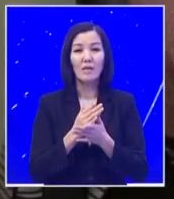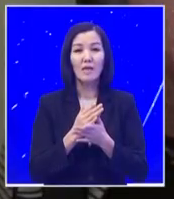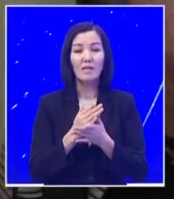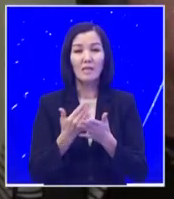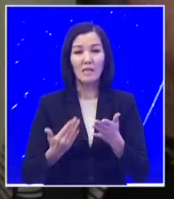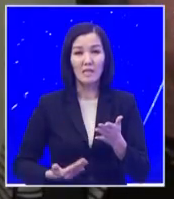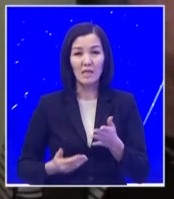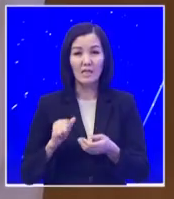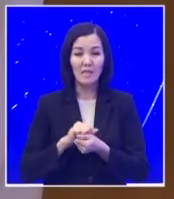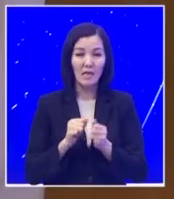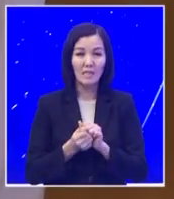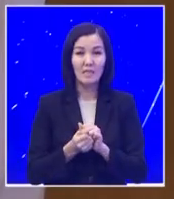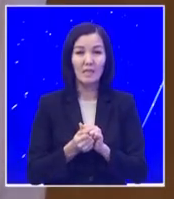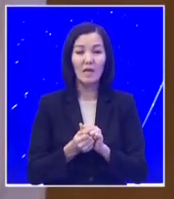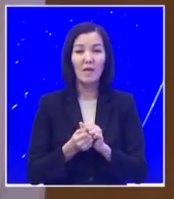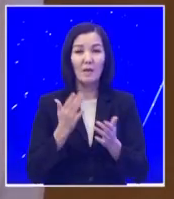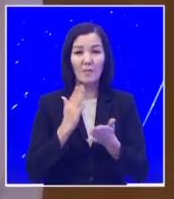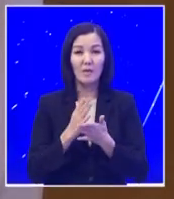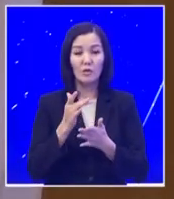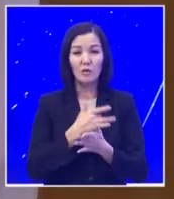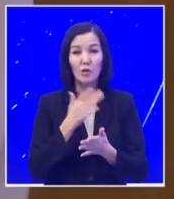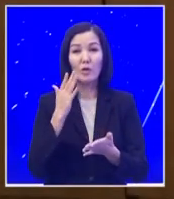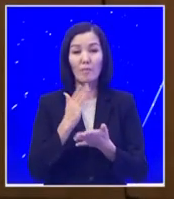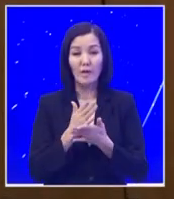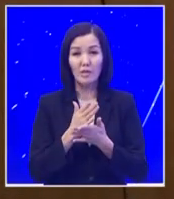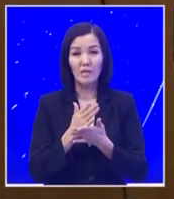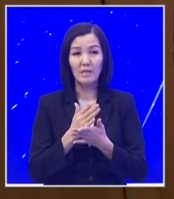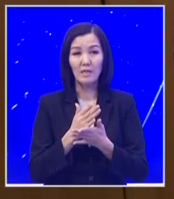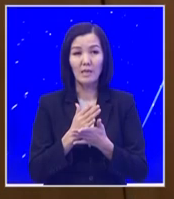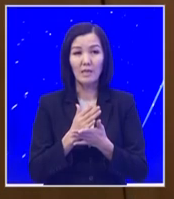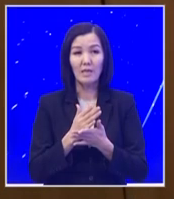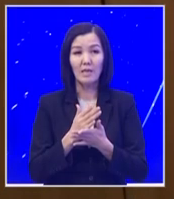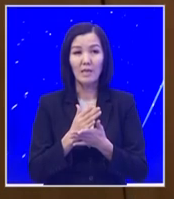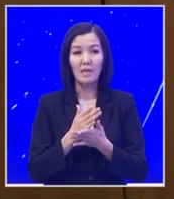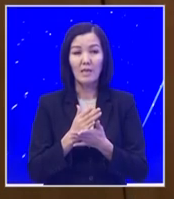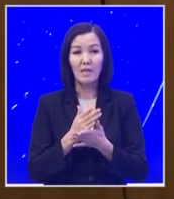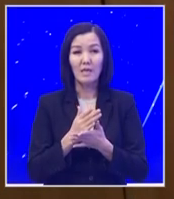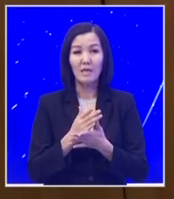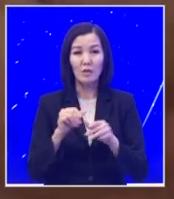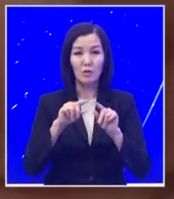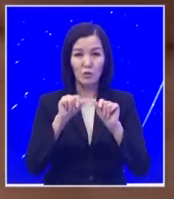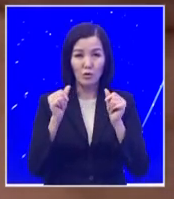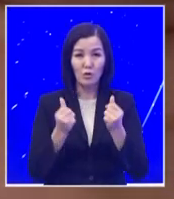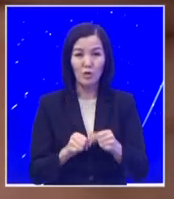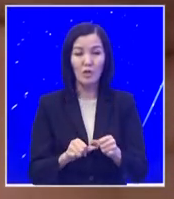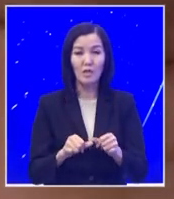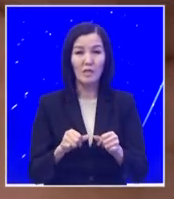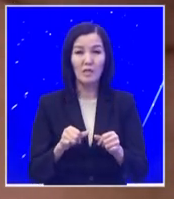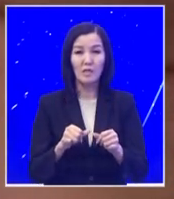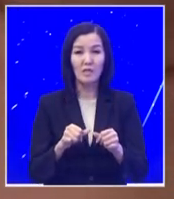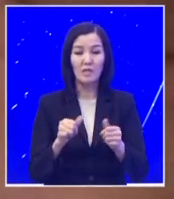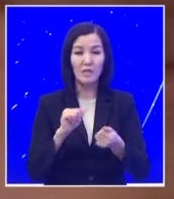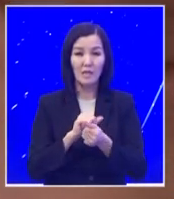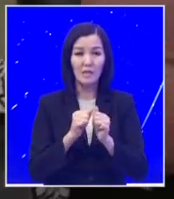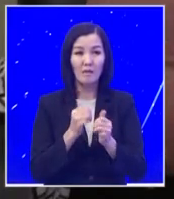тіршілік иесіне балайды. Шынымен де жүрегі бар жанды бейжай қалдырмайтын мына жүрек пішіндес тастарға қарап, таңдан басқа